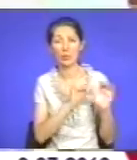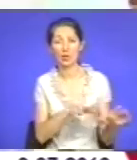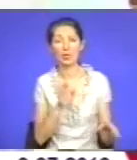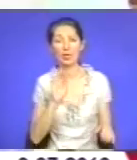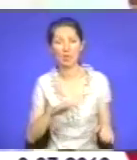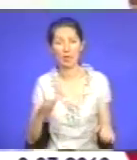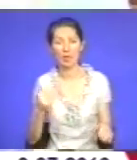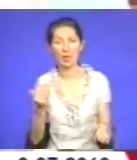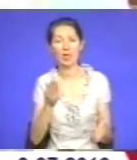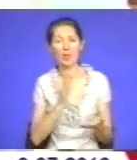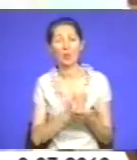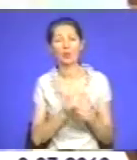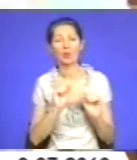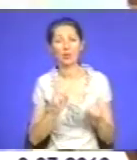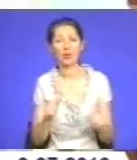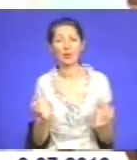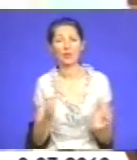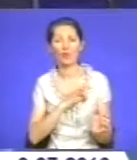можливість виховуватися у сім'ях.